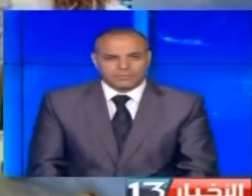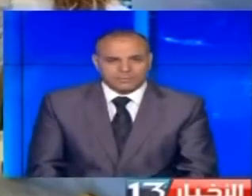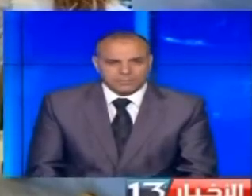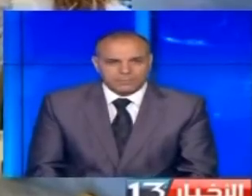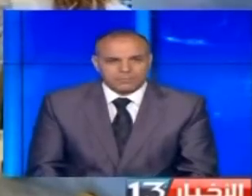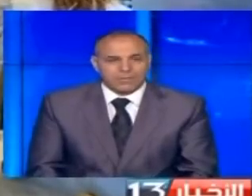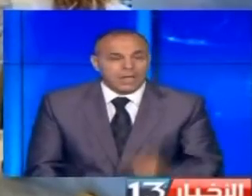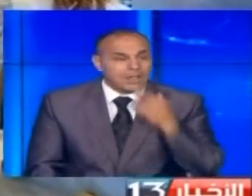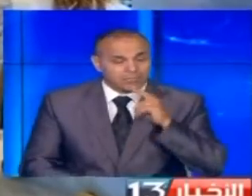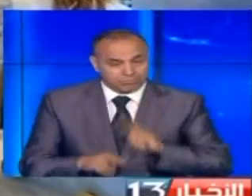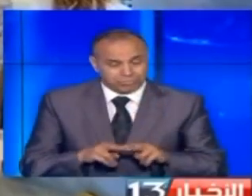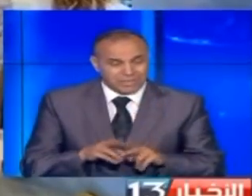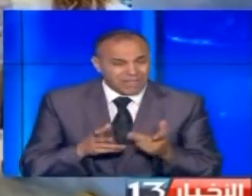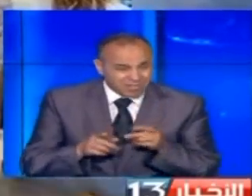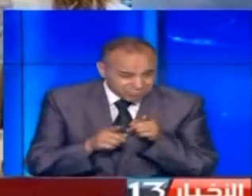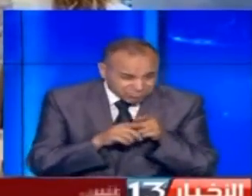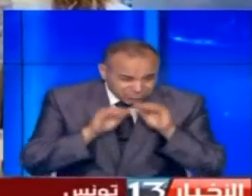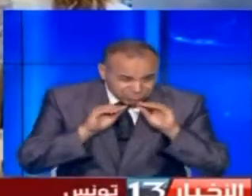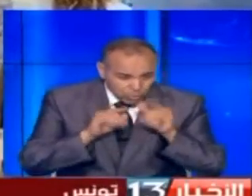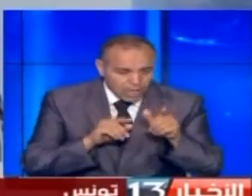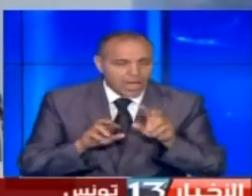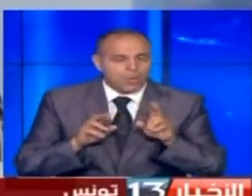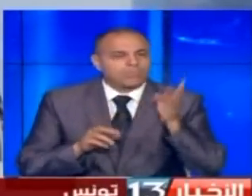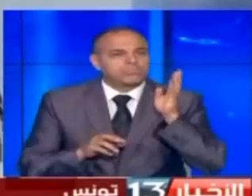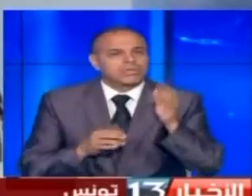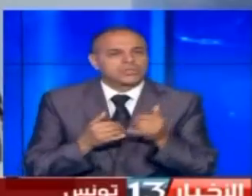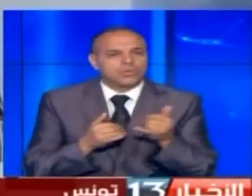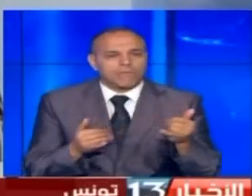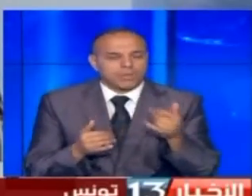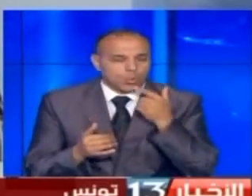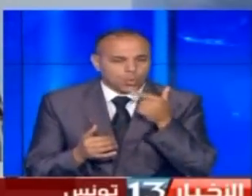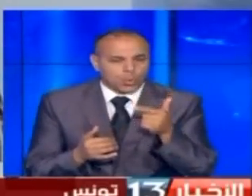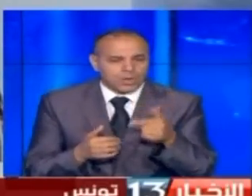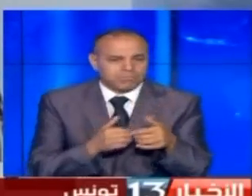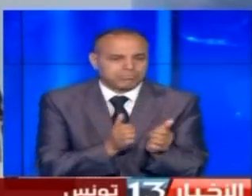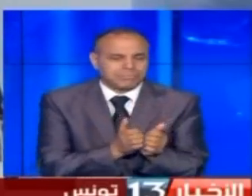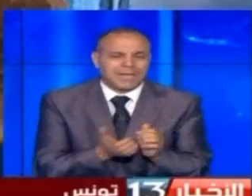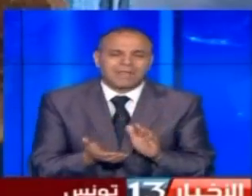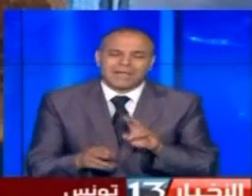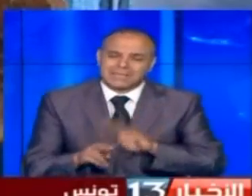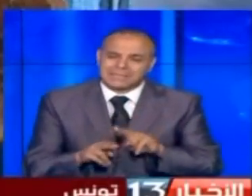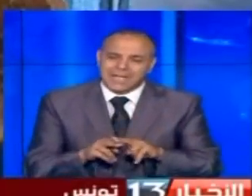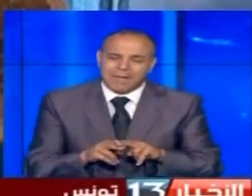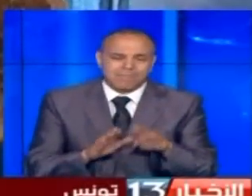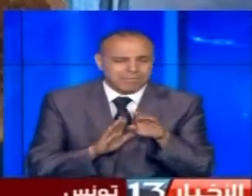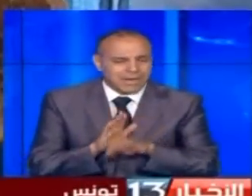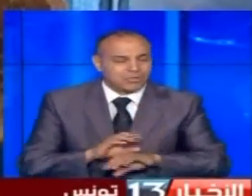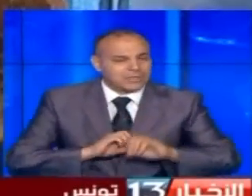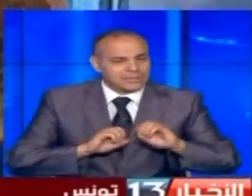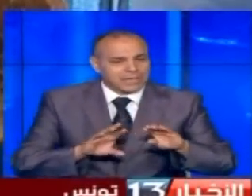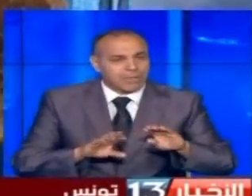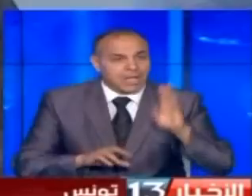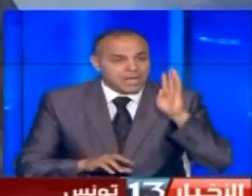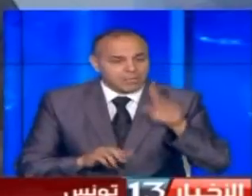فساد علمي في إصلاح المناهج التعليمية هو عنوان ندوة صحفية نظمها الائتلاف المدني لإصلاح المنظومة التربوية،